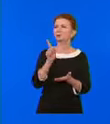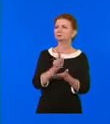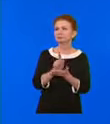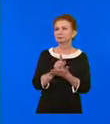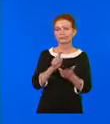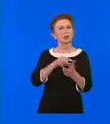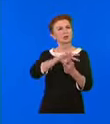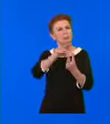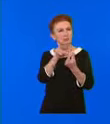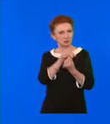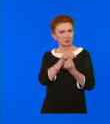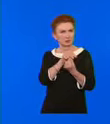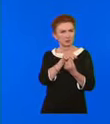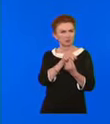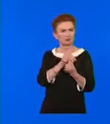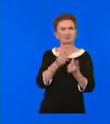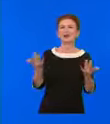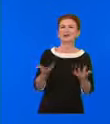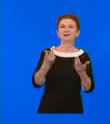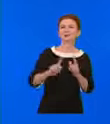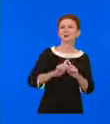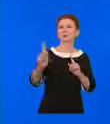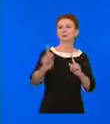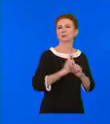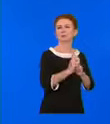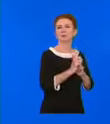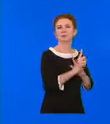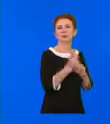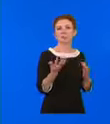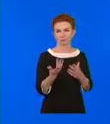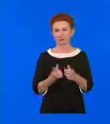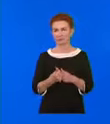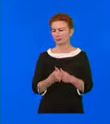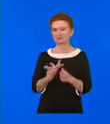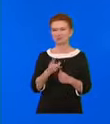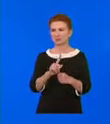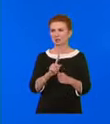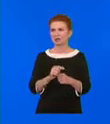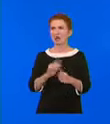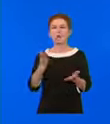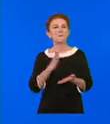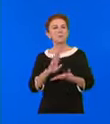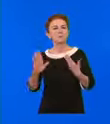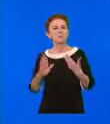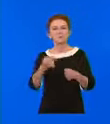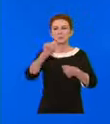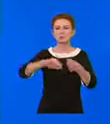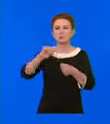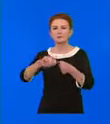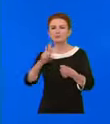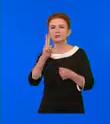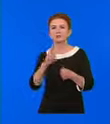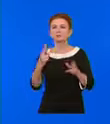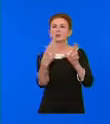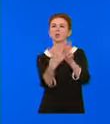czyli pełną swobodę przemieszczania się bez śledzenia, bez badania ruchu osób, kto z kim się